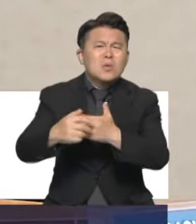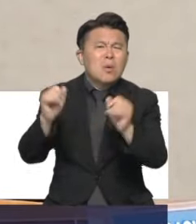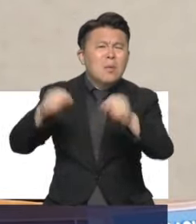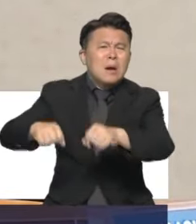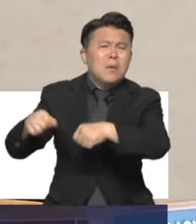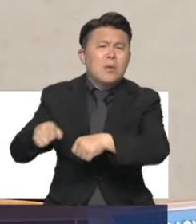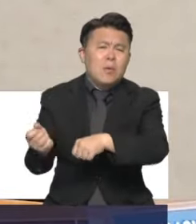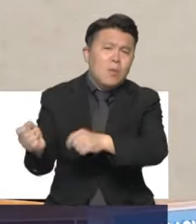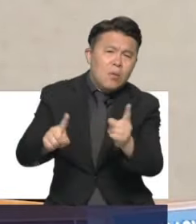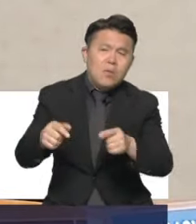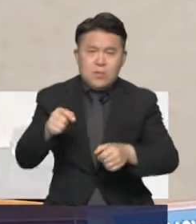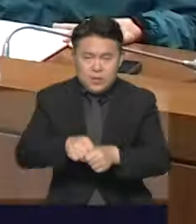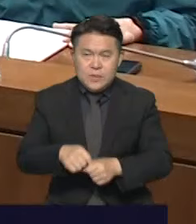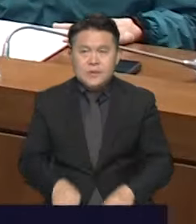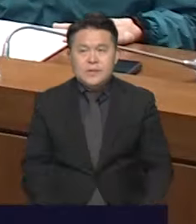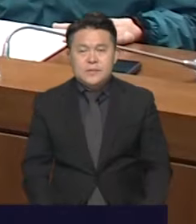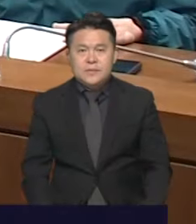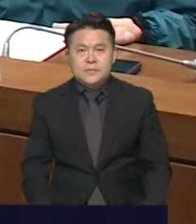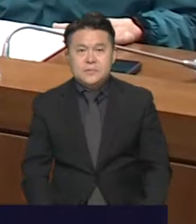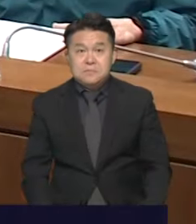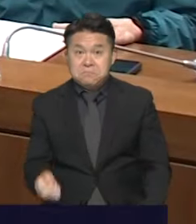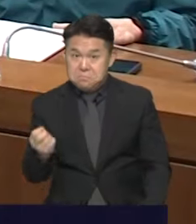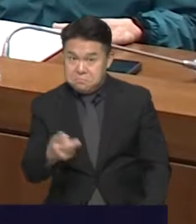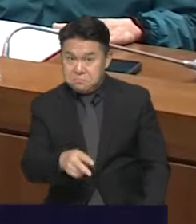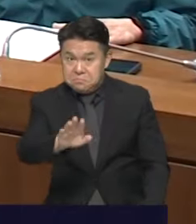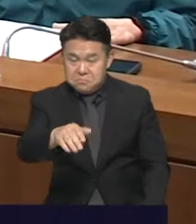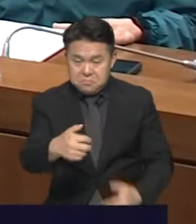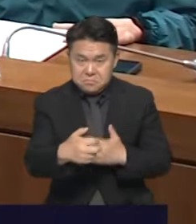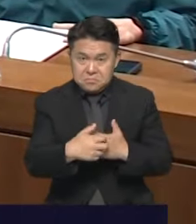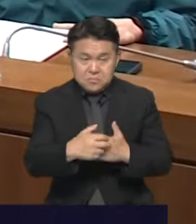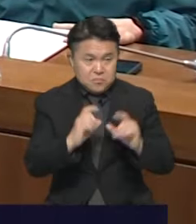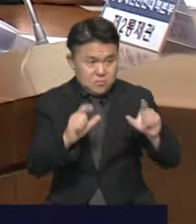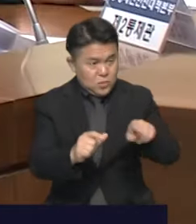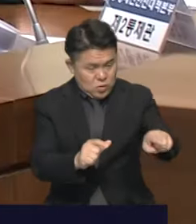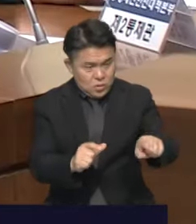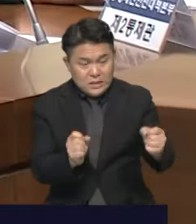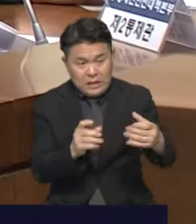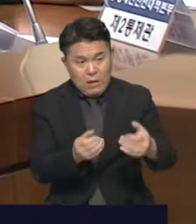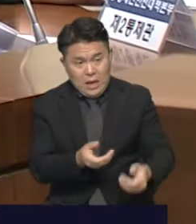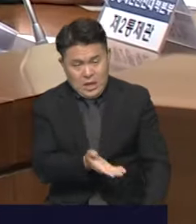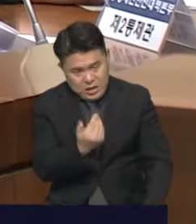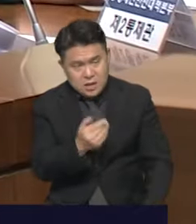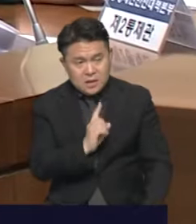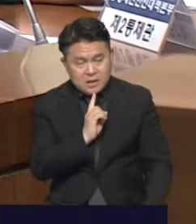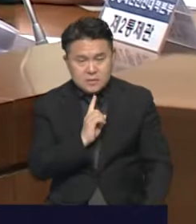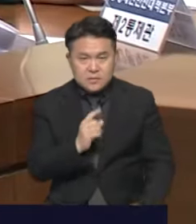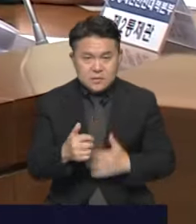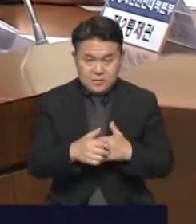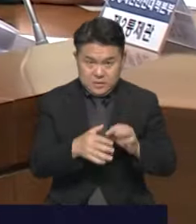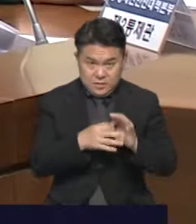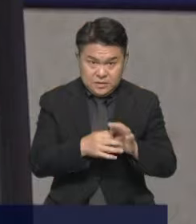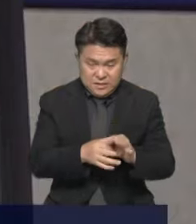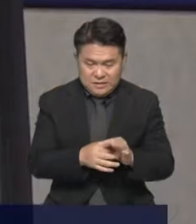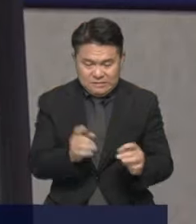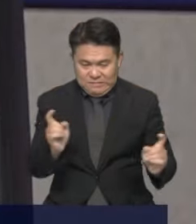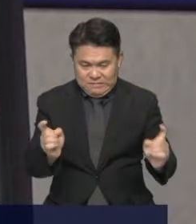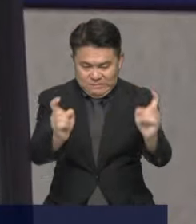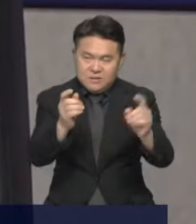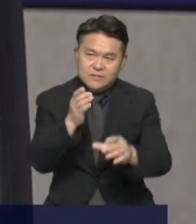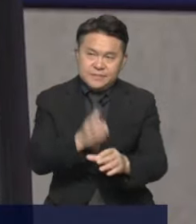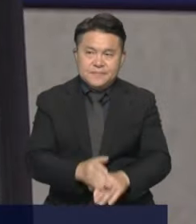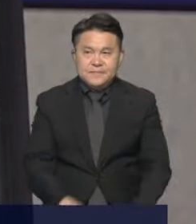의료를 살리기 위한 것입니다. 그러면서도 의료계를 향해 재차 대화를 촉구했지만 의료계와 평행선은